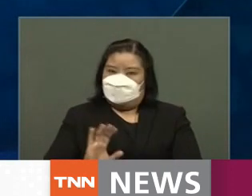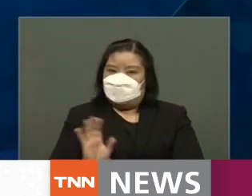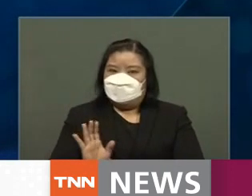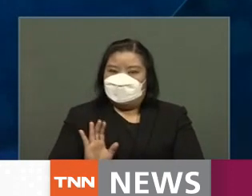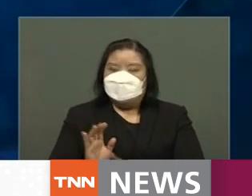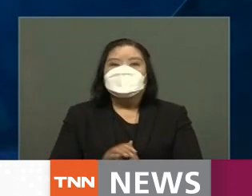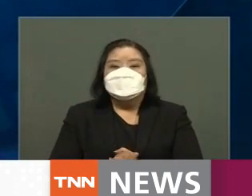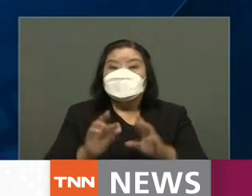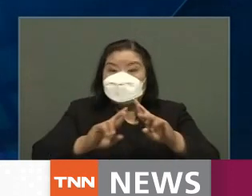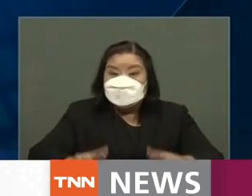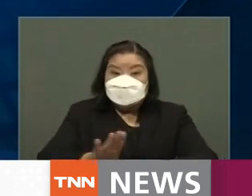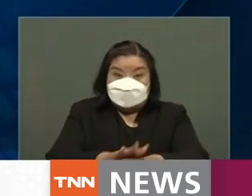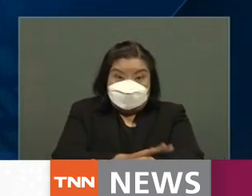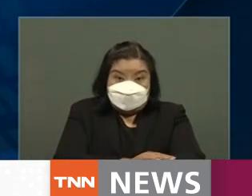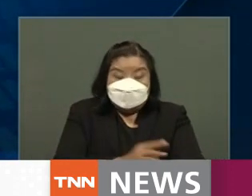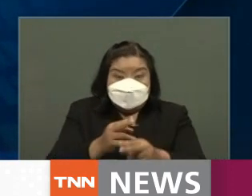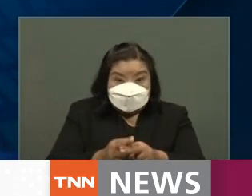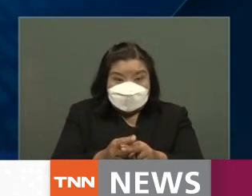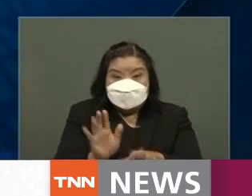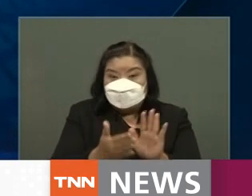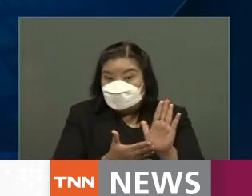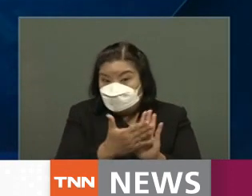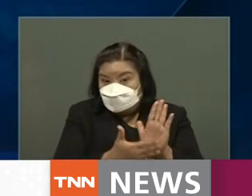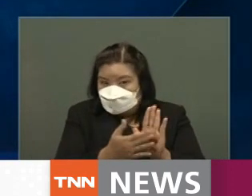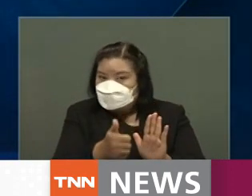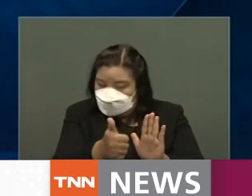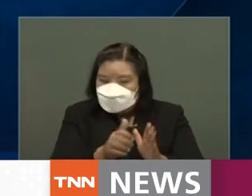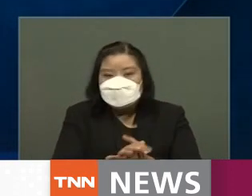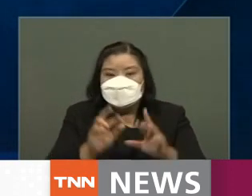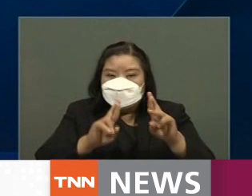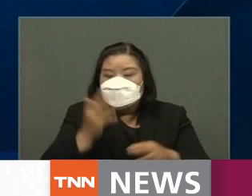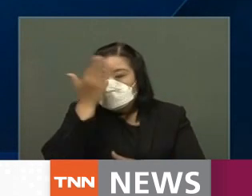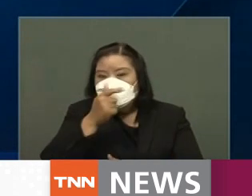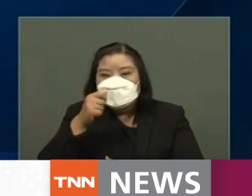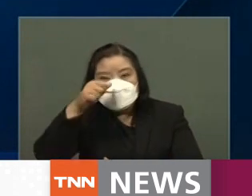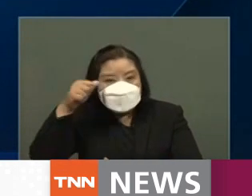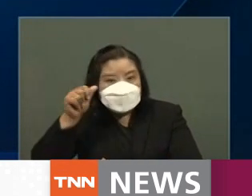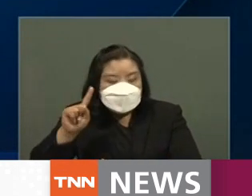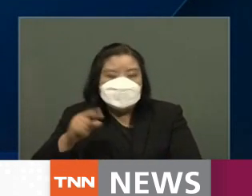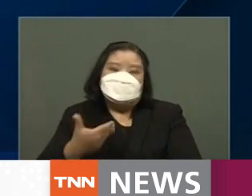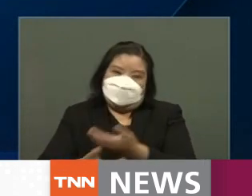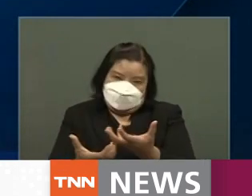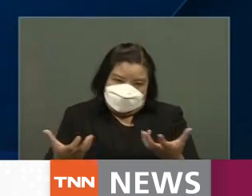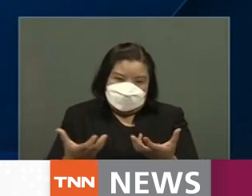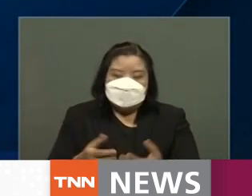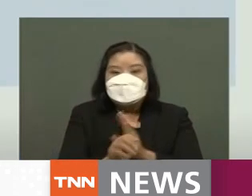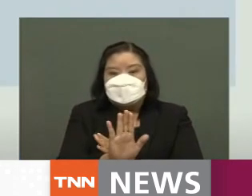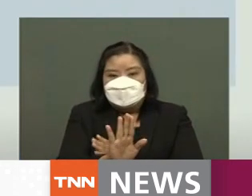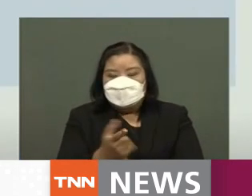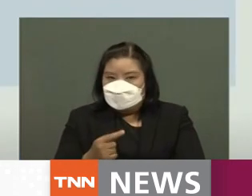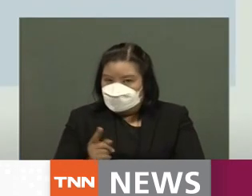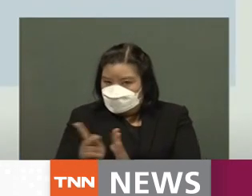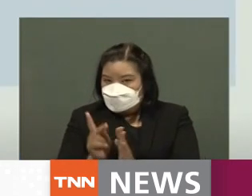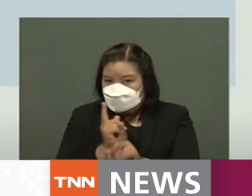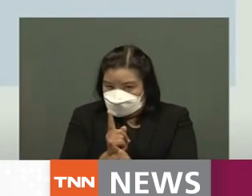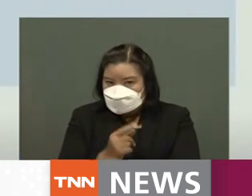นี้นะครับจะนำไปสู่การกลับมาเปิดกิจการต่างๆได้มากยิ่งขึ้นหลังจากนี้ไปฟังเสียงการแถลงของทางผู้ช่วยโฆษกสบคแพทย์หญิง